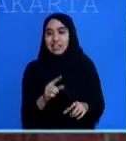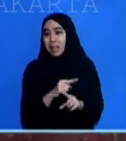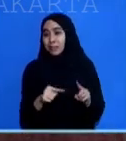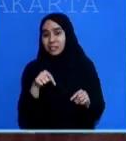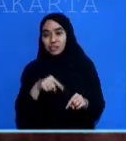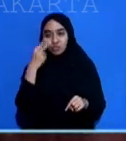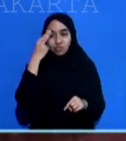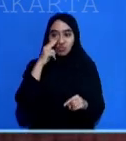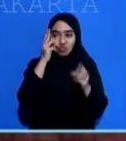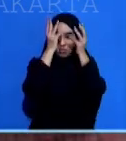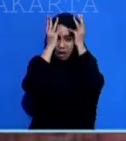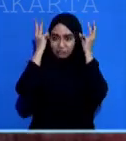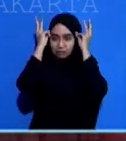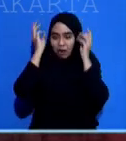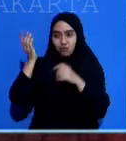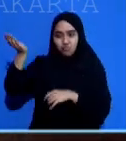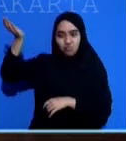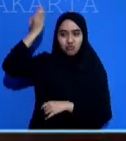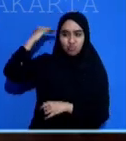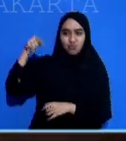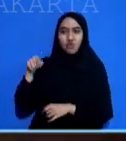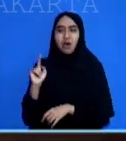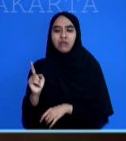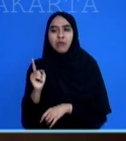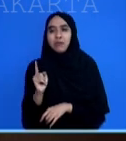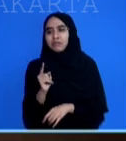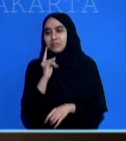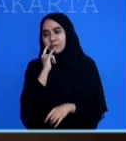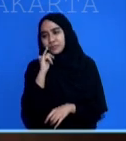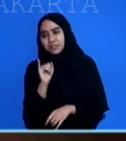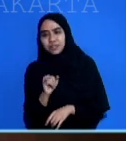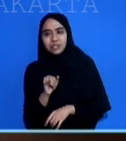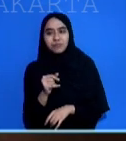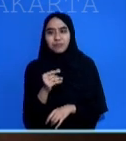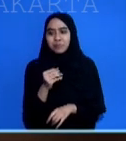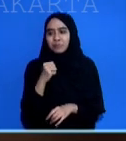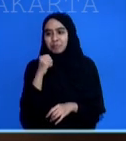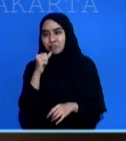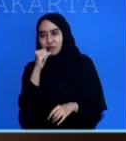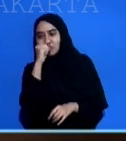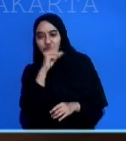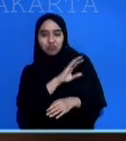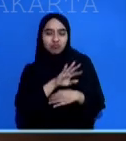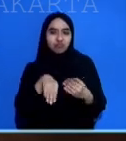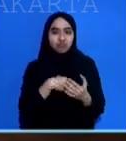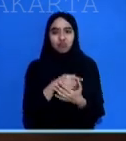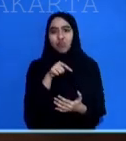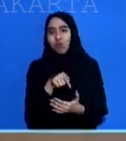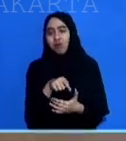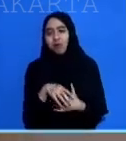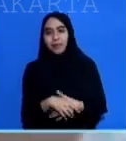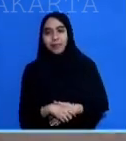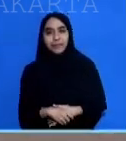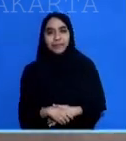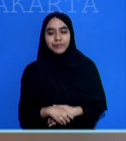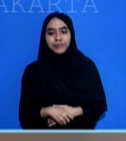itu juga diproduksi masyarakat di wilayah sisi barat Yogyakarta, tepatnya di Kali Nongko, Purwoharjo, Samigaluh, Kulon Progo, Yogyakarta.